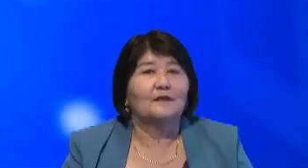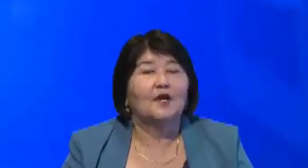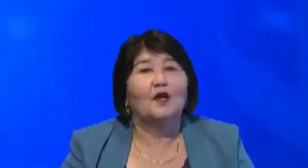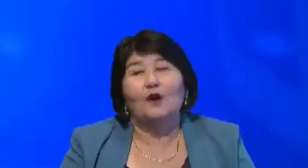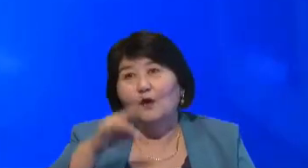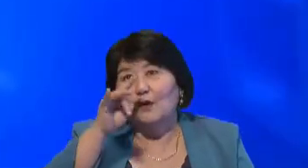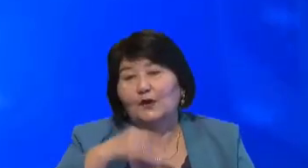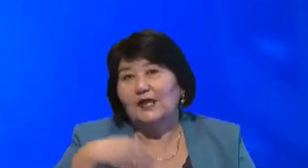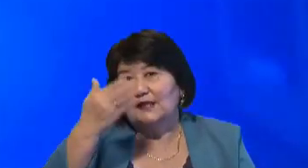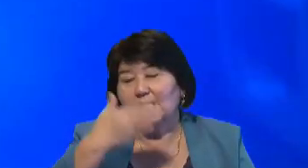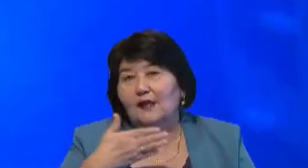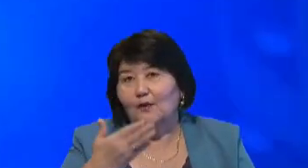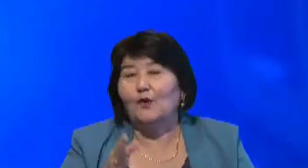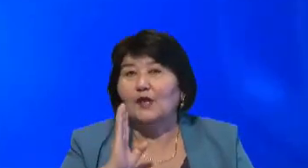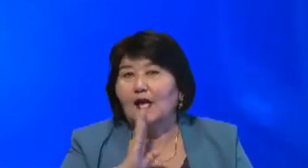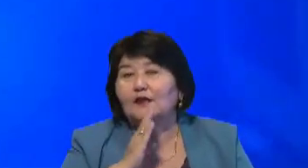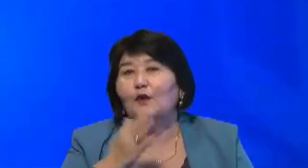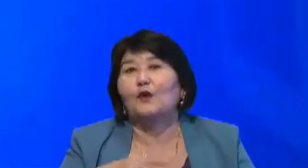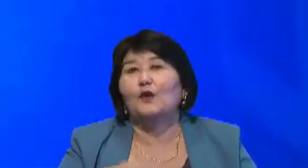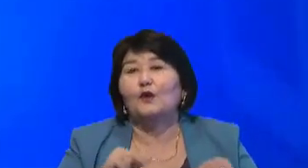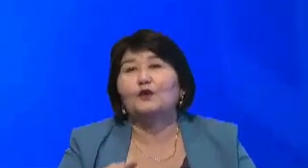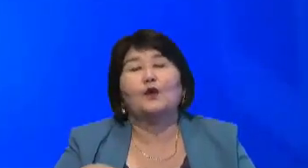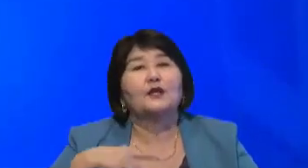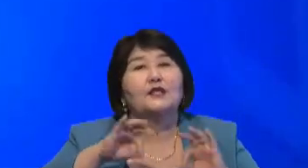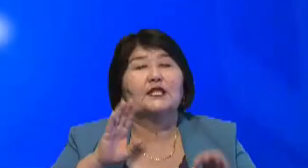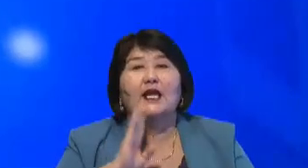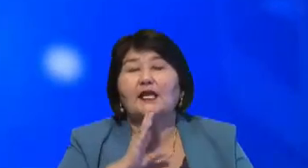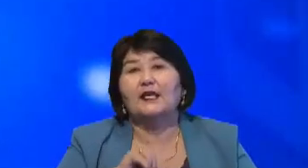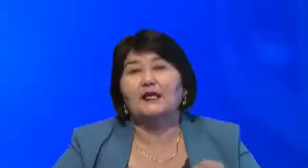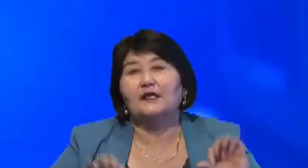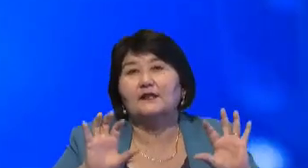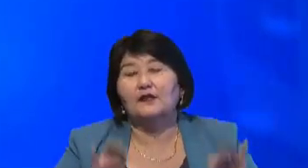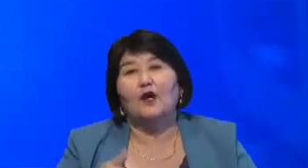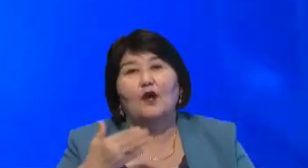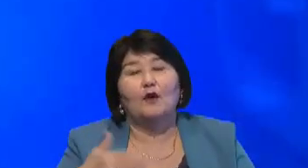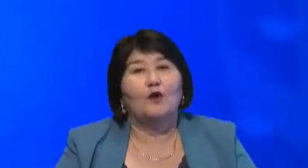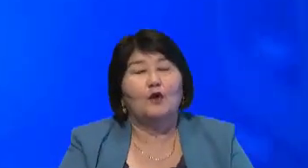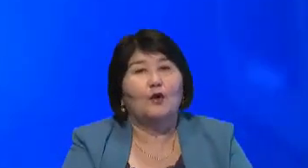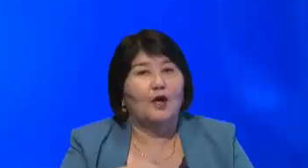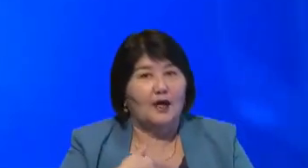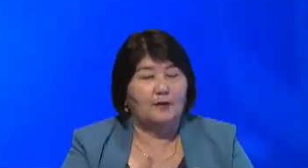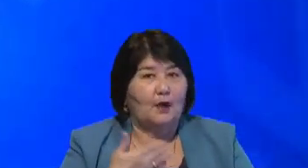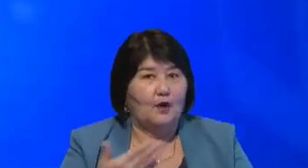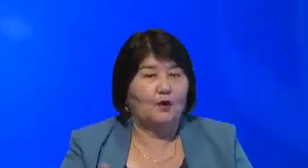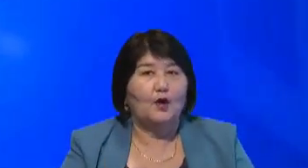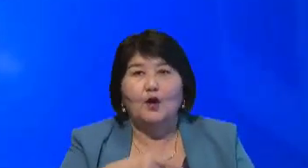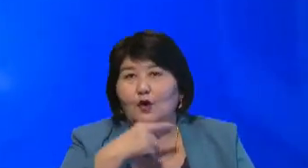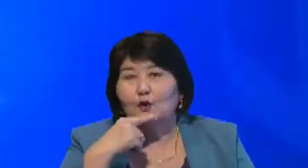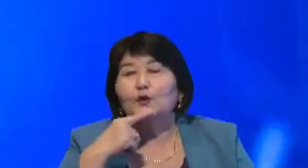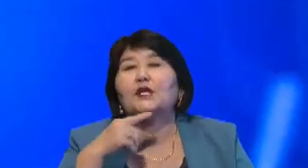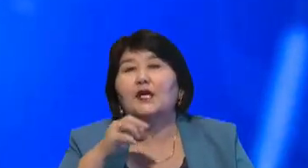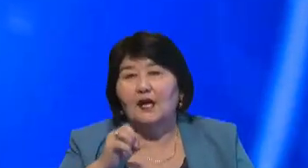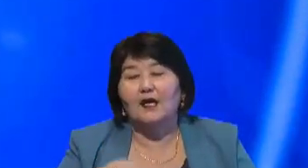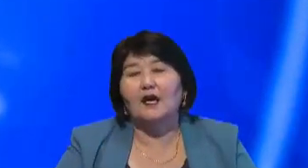Ол қазақтың келіні, ол ана, ол ұстаз, ол іскер әйелдер кеңесінің төрайымы, ол қоғам белсендісі, ол Русская община